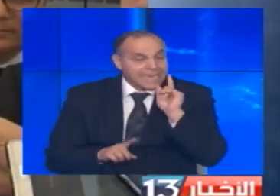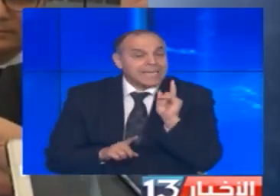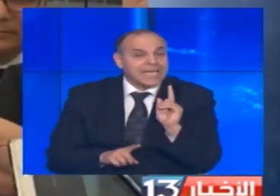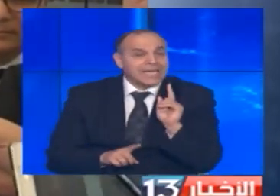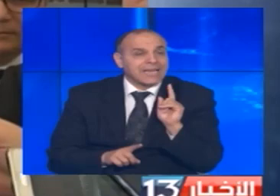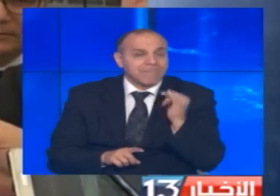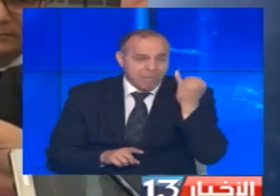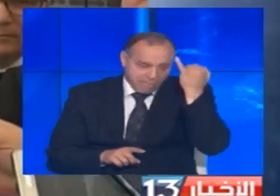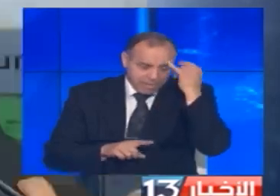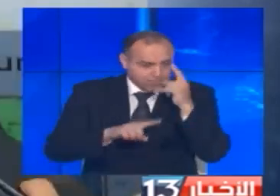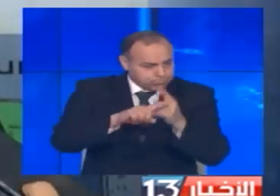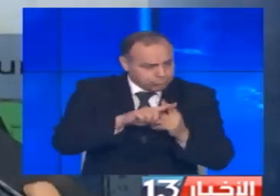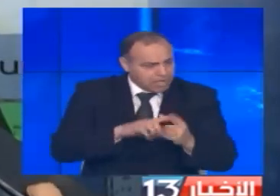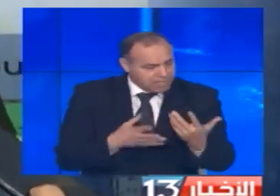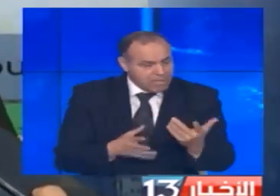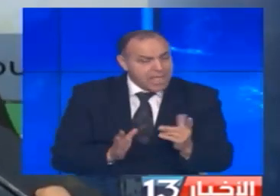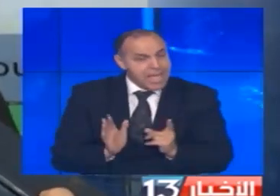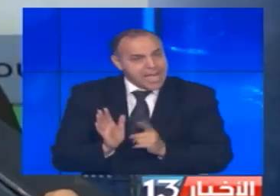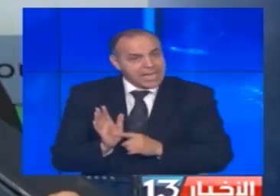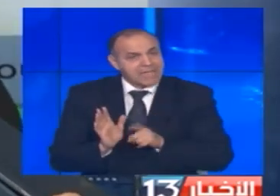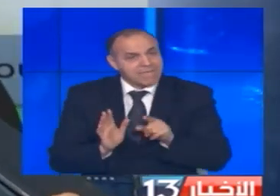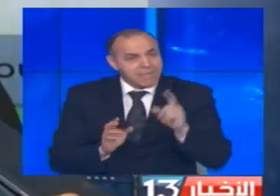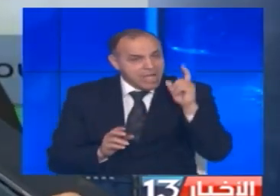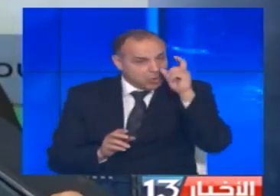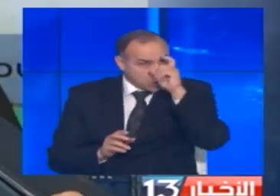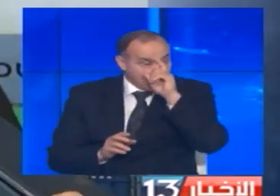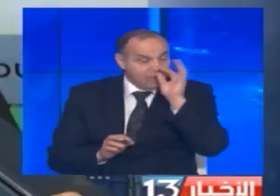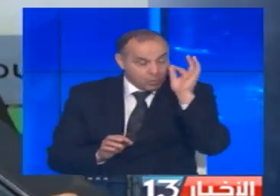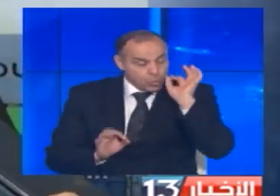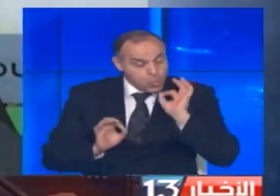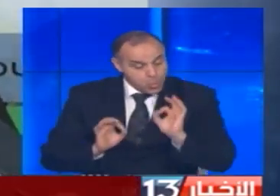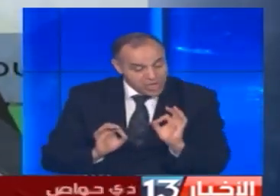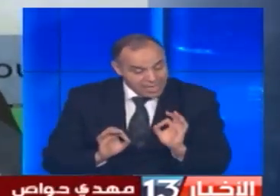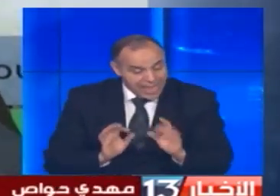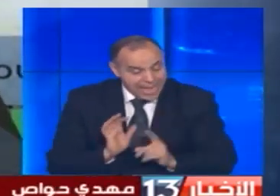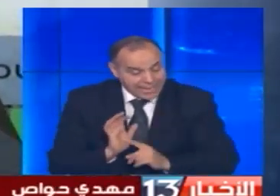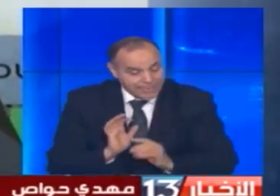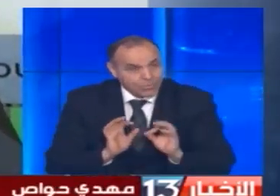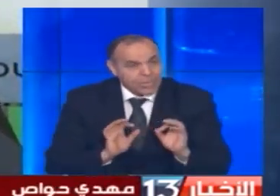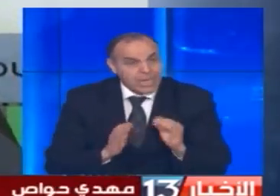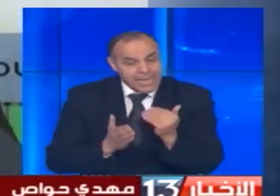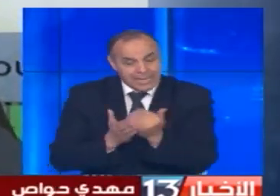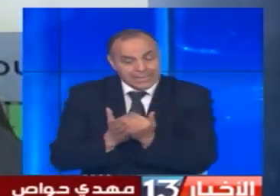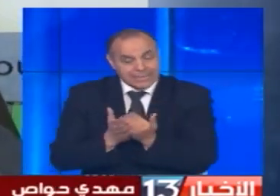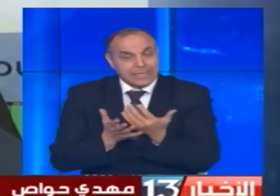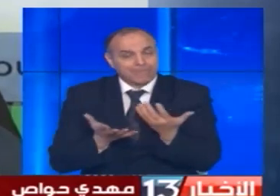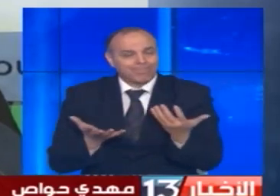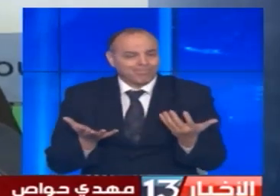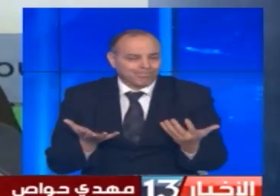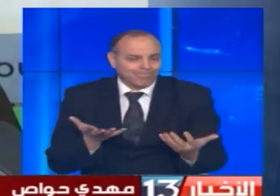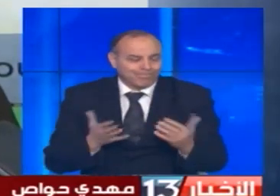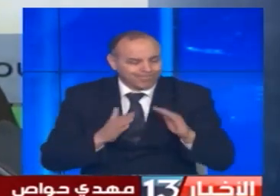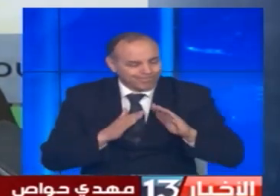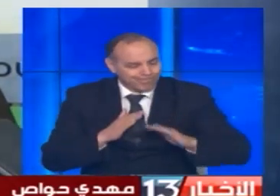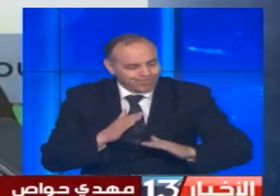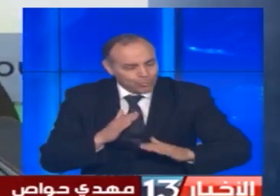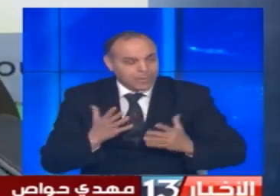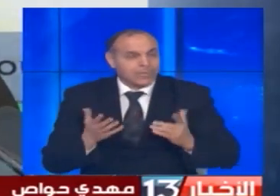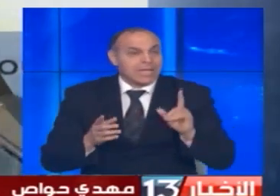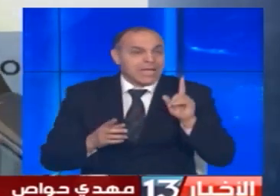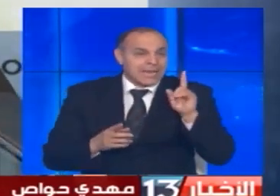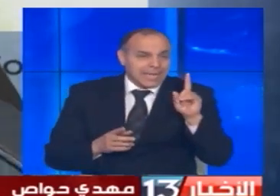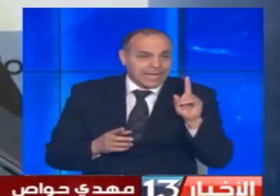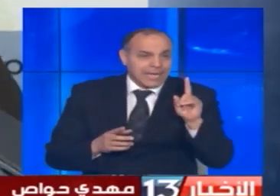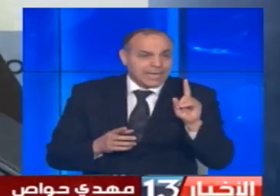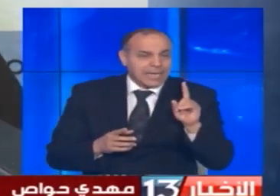فما بوادر إيجابية. أكيد فما صعوبات في البلاد، أكيد معناها الاقتصاد متاعنا طايح شوية، أما كان